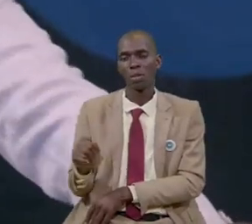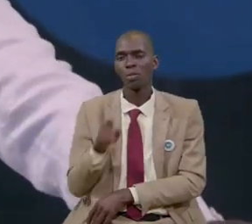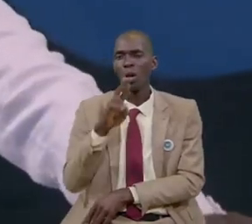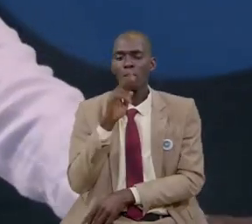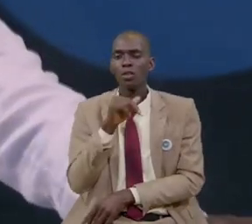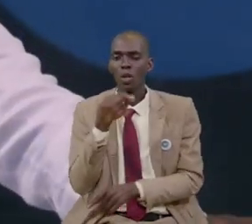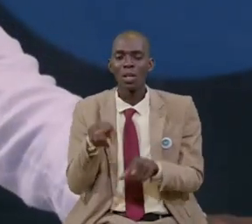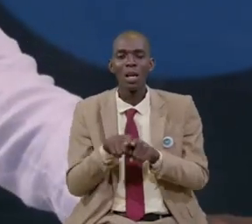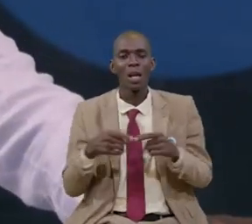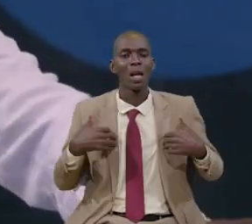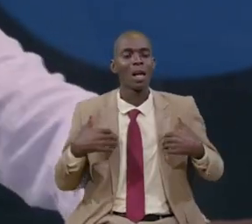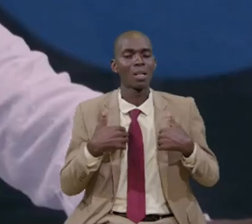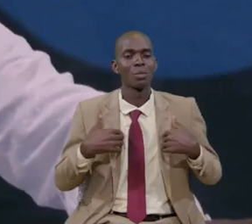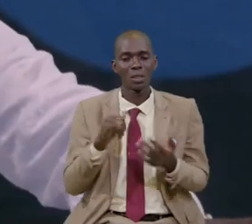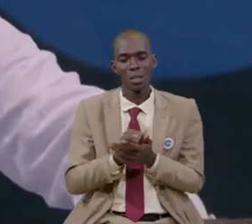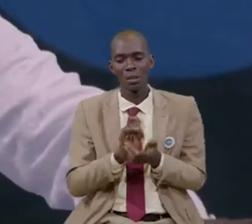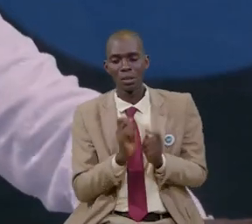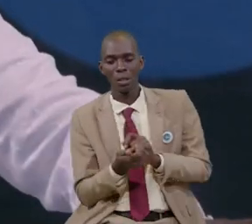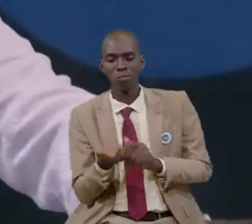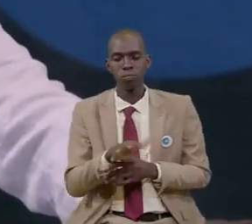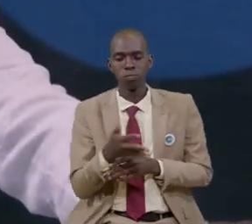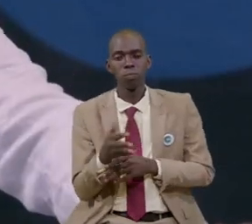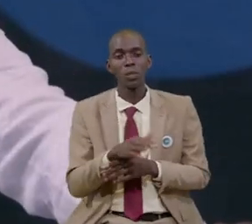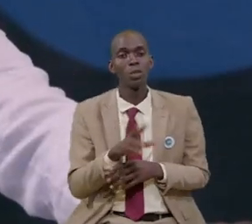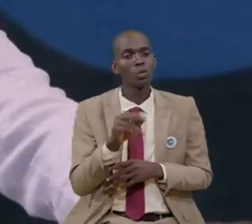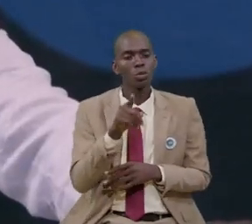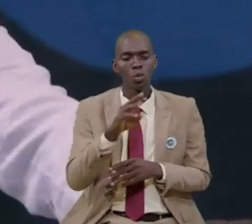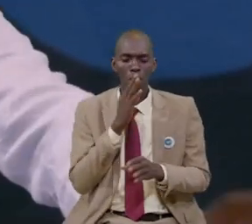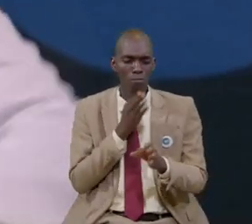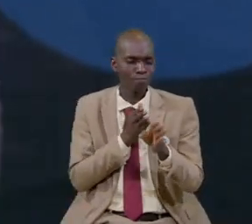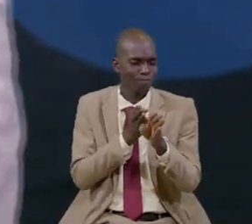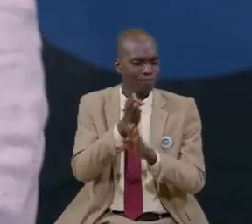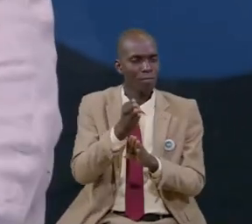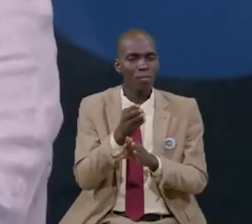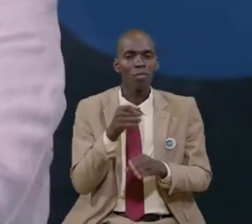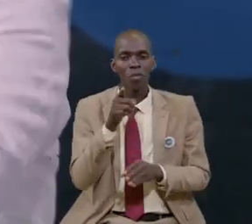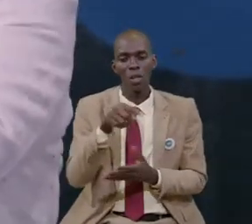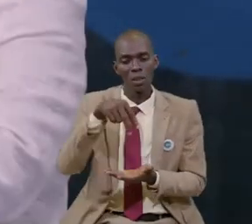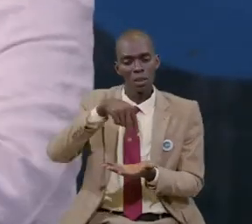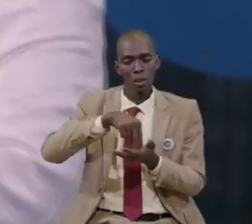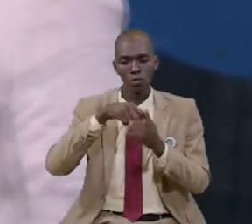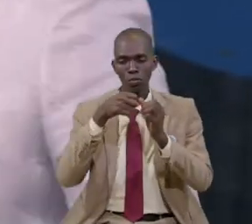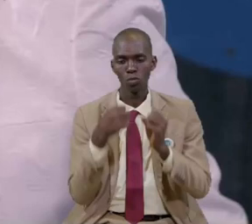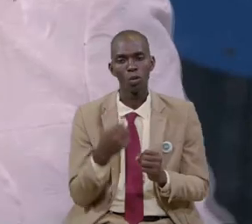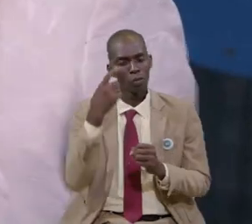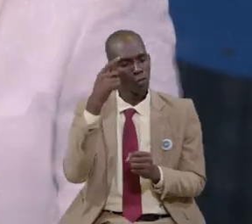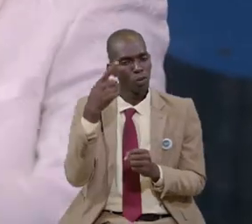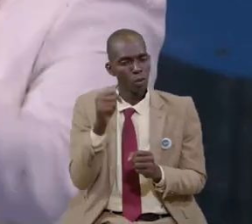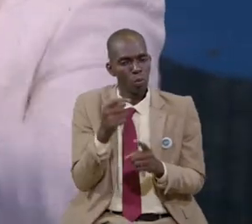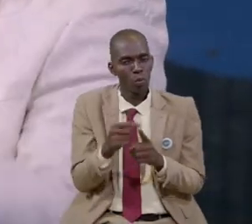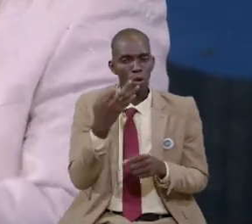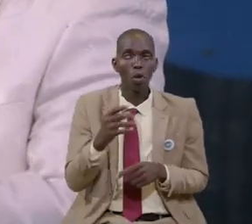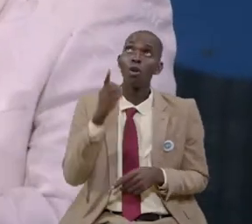ceci et là, non, vous êtes franc, vous êtes ferme, vous croyez, et vous êtes ferme sur la parole de Dieu,